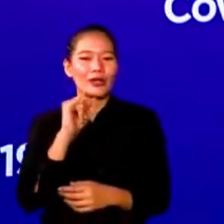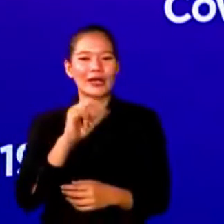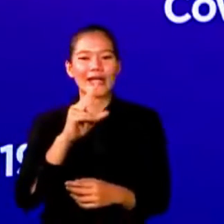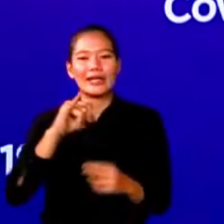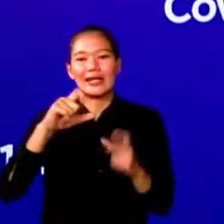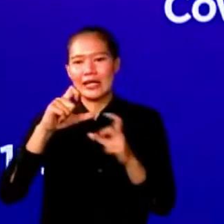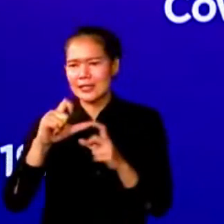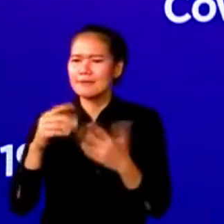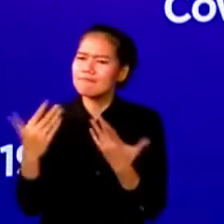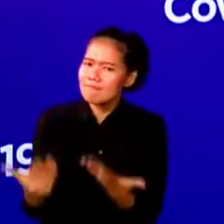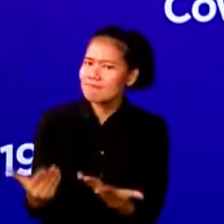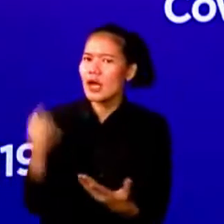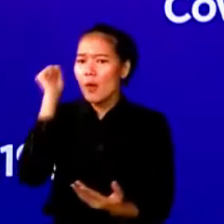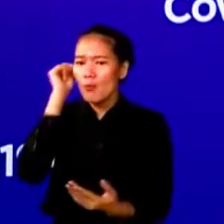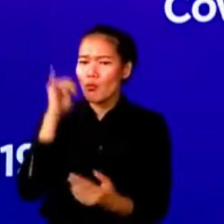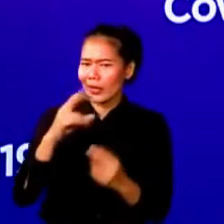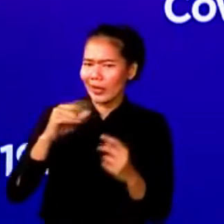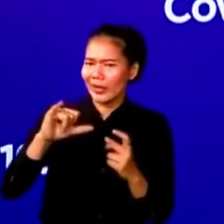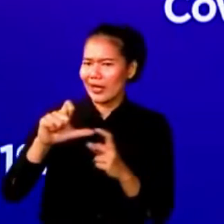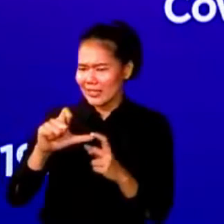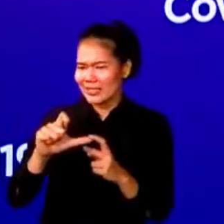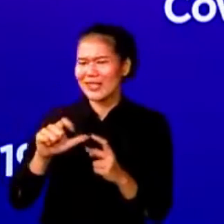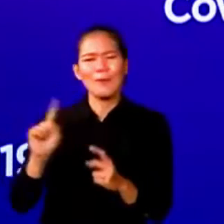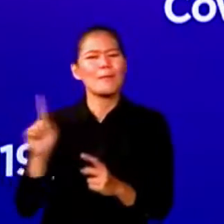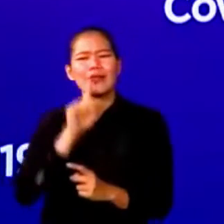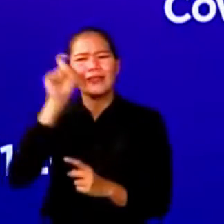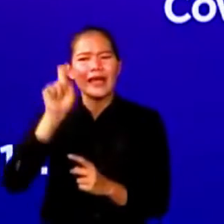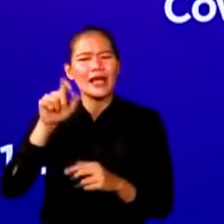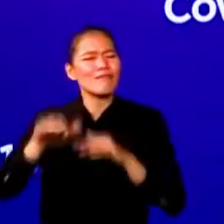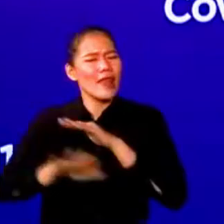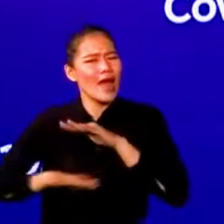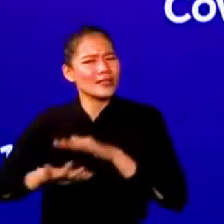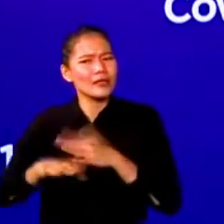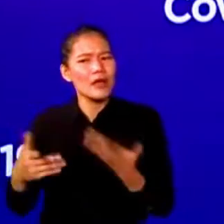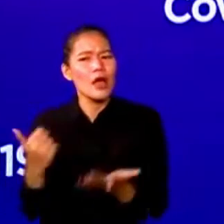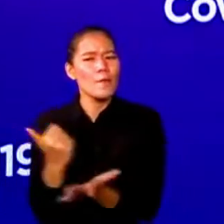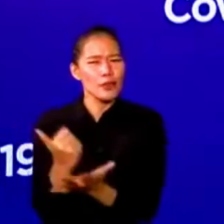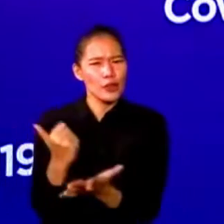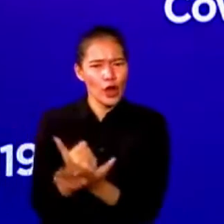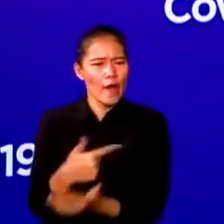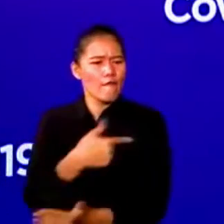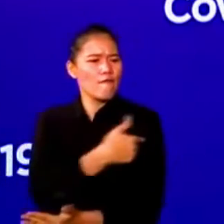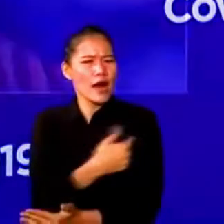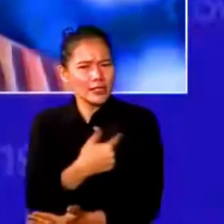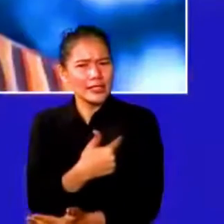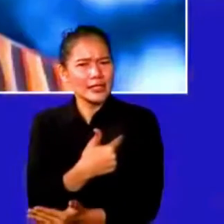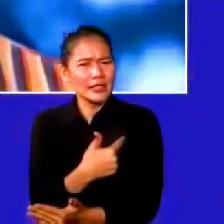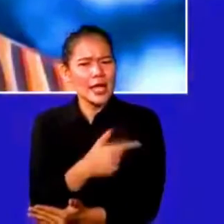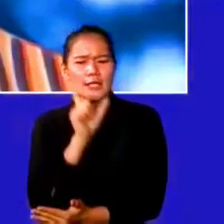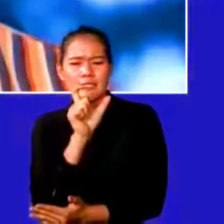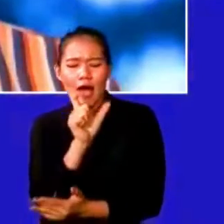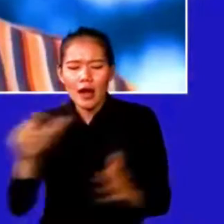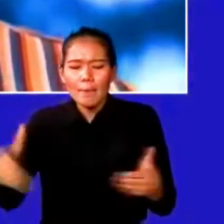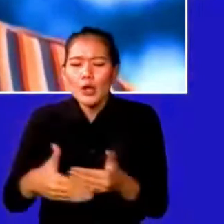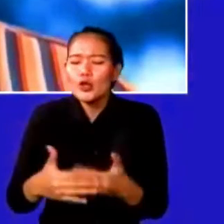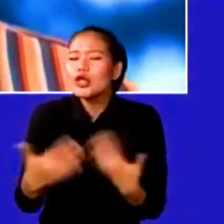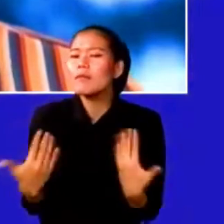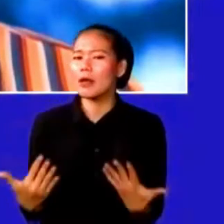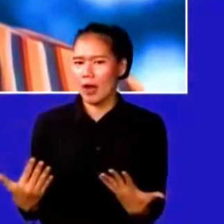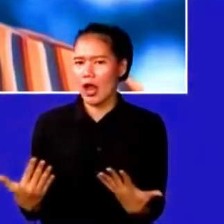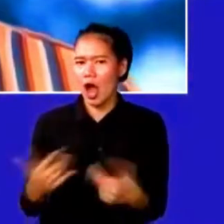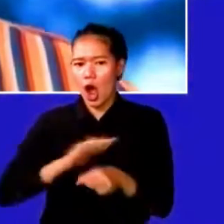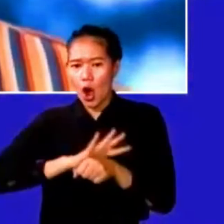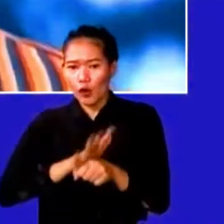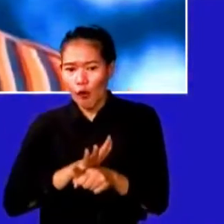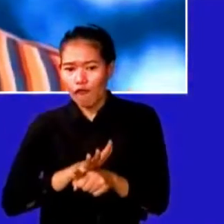Irish Prof Irish Ini pertanyaan yang paling mendasar profil Bagaimana sebetulnya si Prof vaksin ini bisa melindungi kita dari